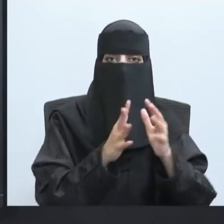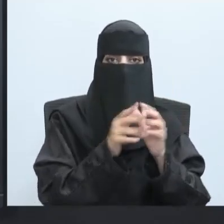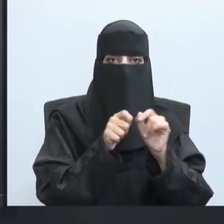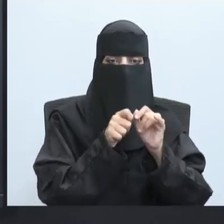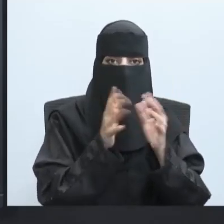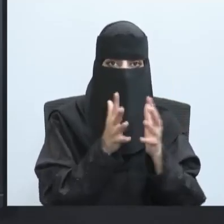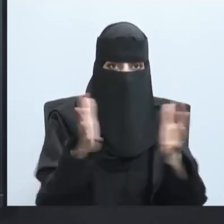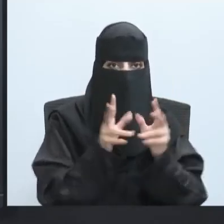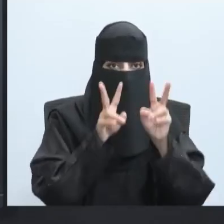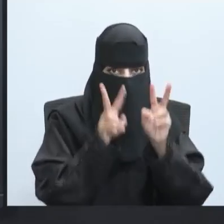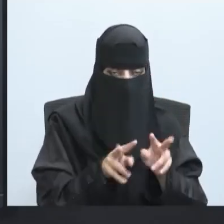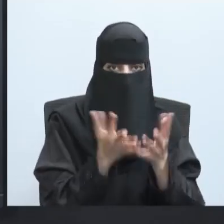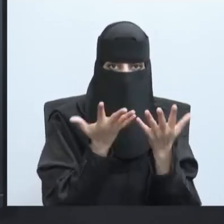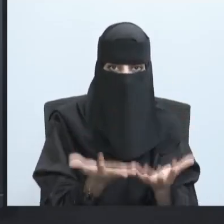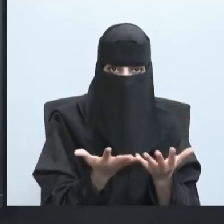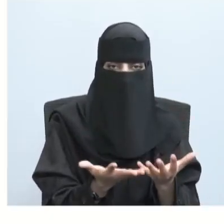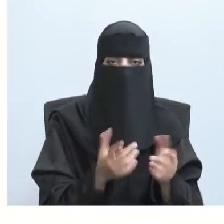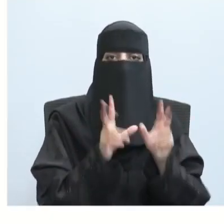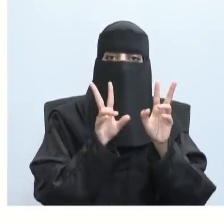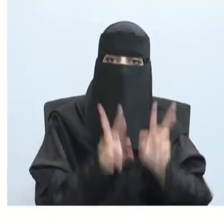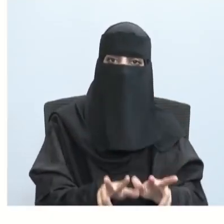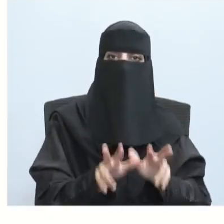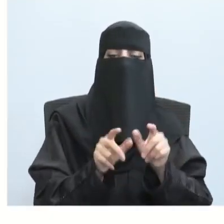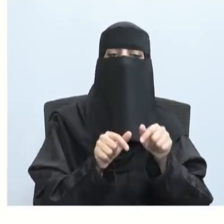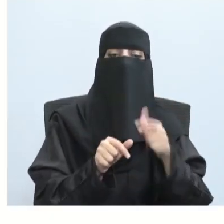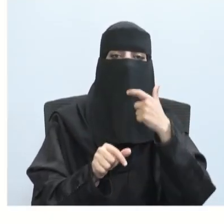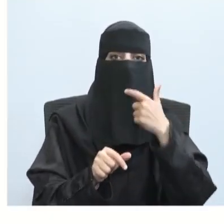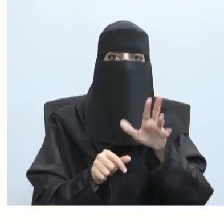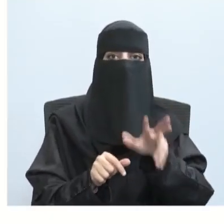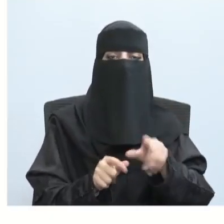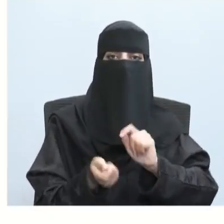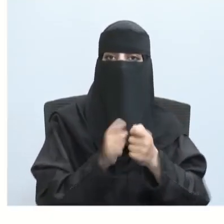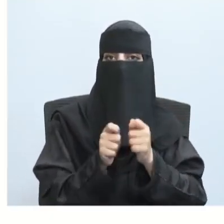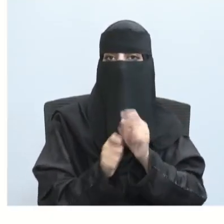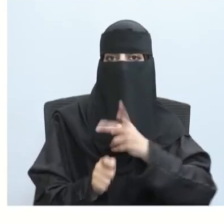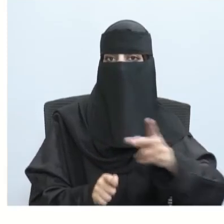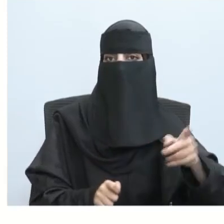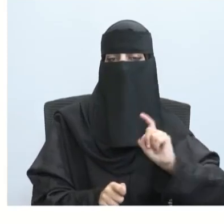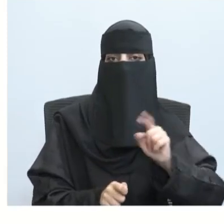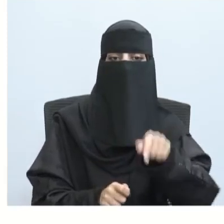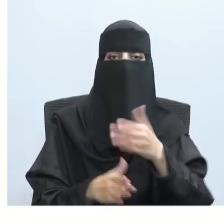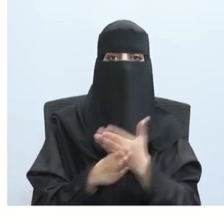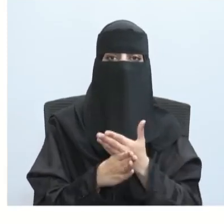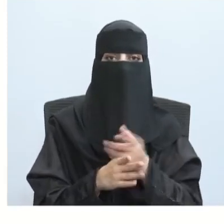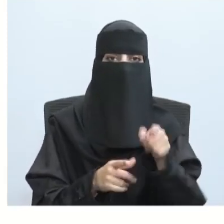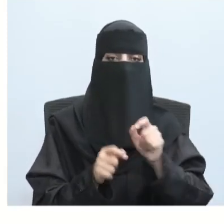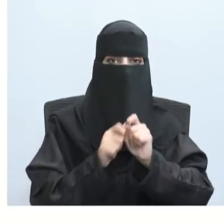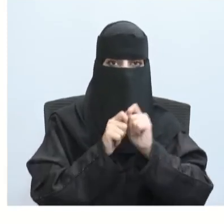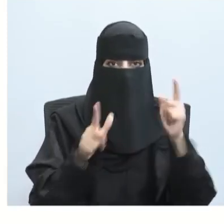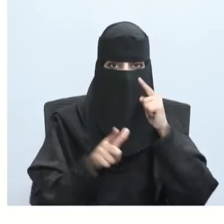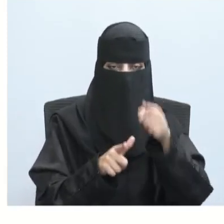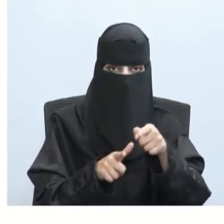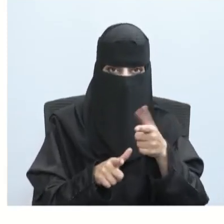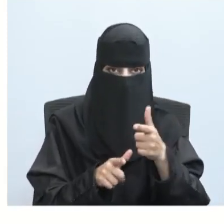وبالتالي سوف يكون كتلتها ثابته ولا تتغير وهذا ما يميز